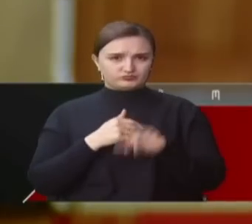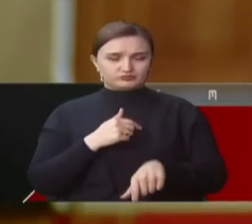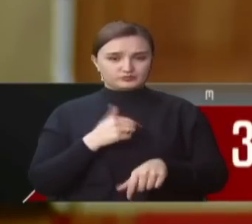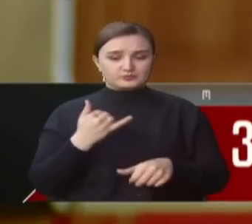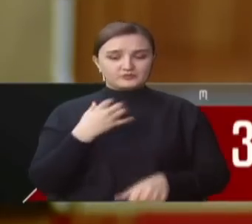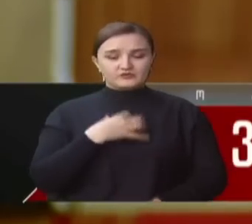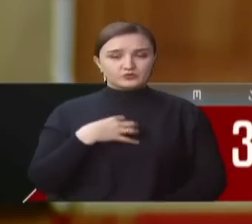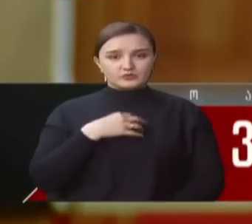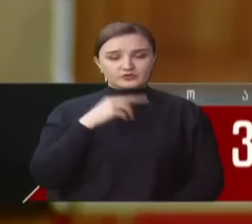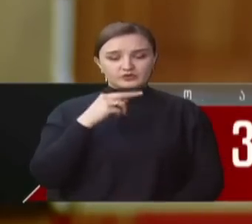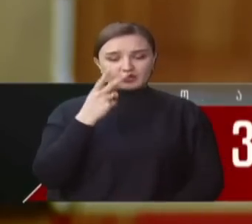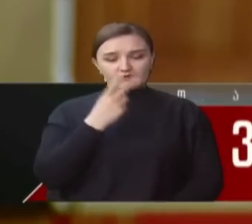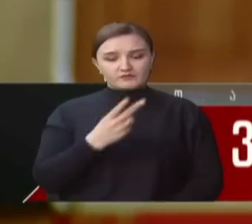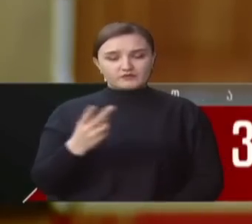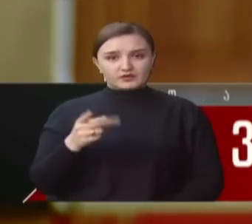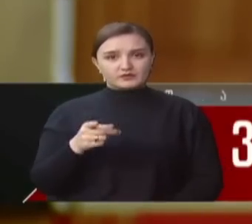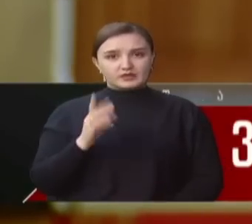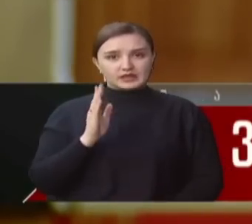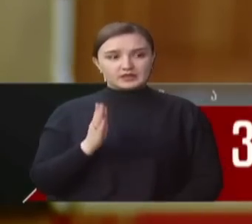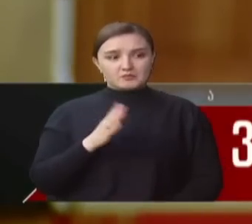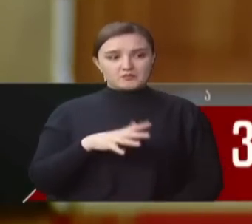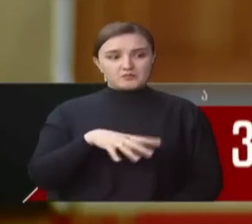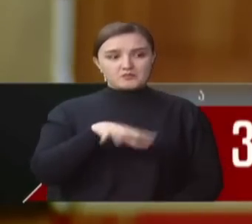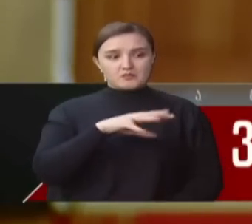უნდა დავაკვირდეთ, რამდენად გაემიჯნებიან მათ